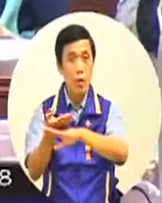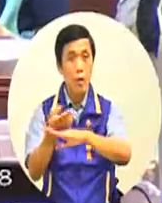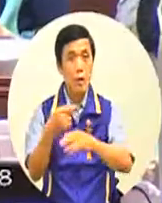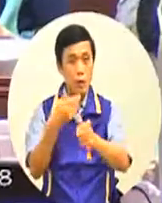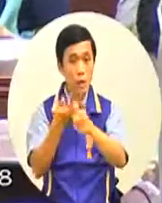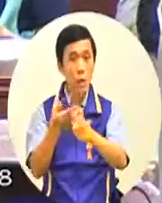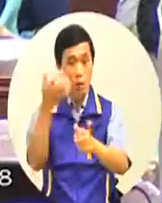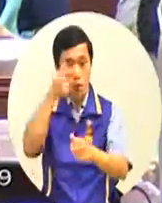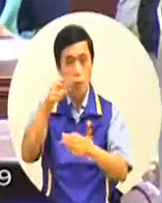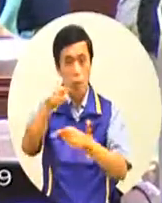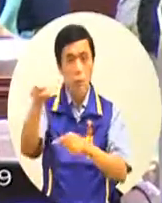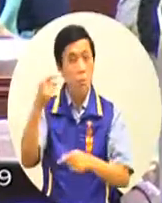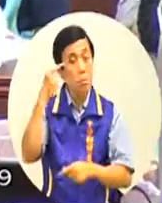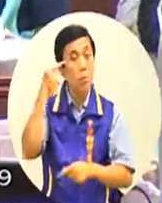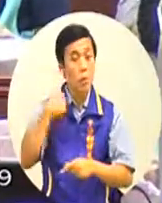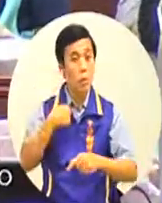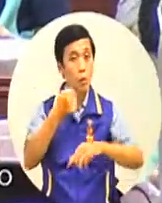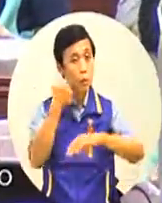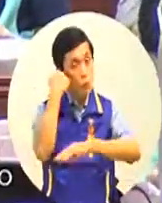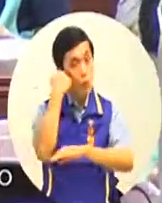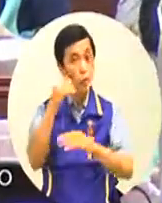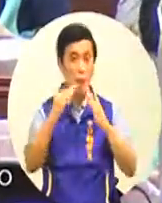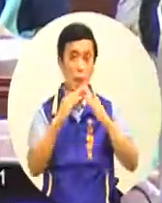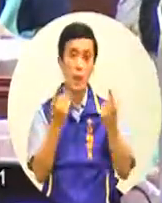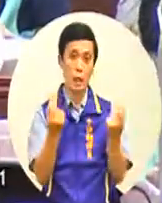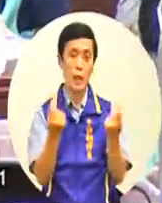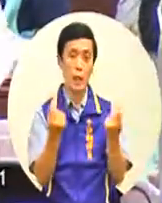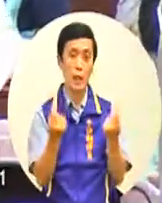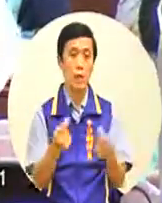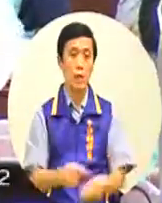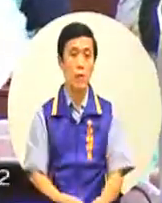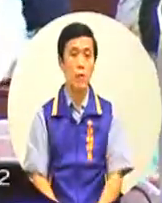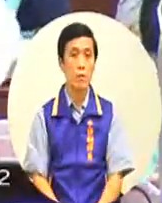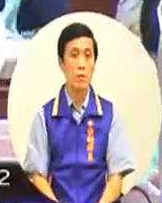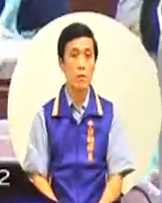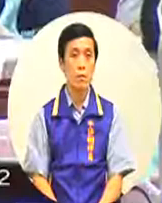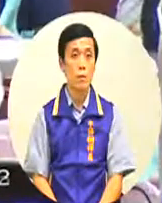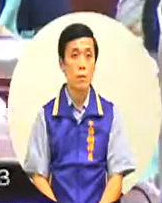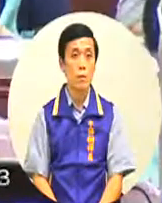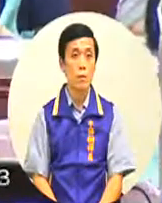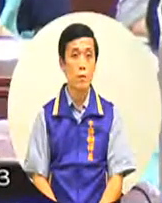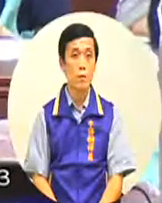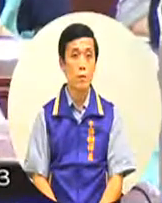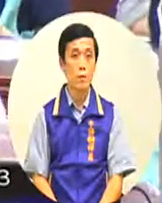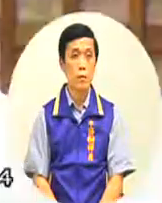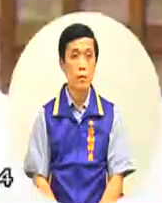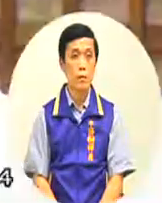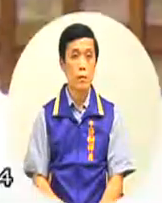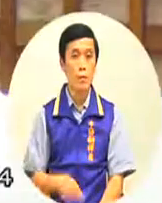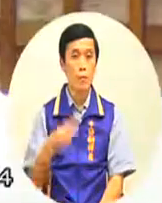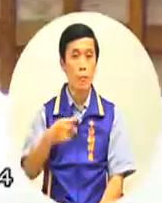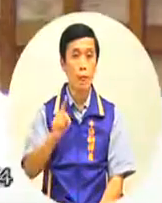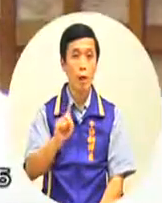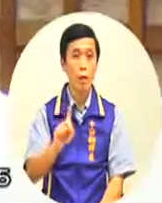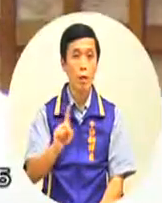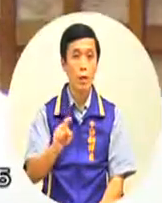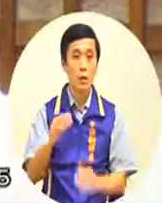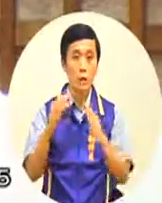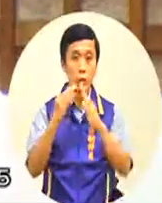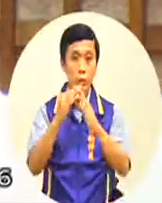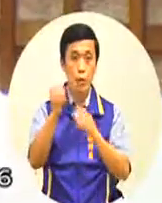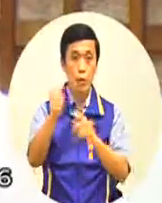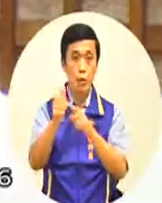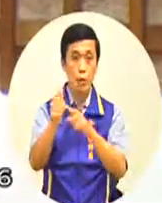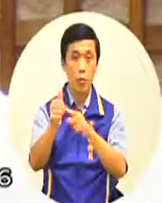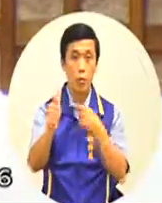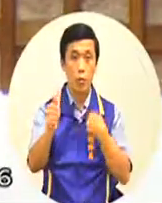院，不是在一个养护单位，而是一个自己的家的环境。 好，谢谢。来，那个局长请讲哦，